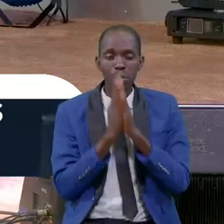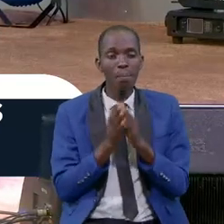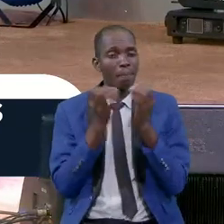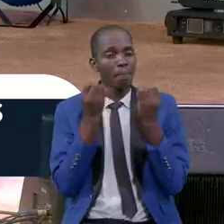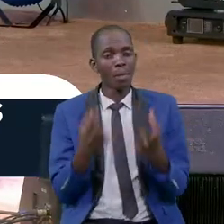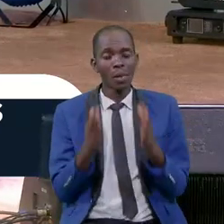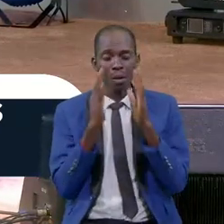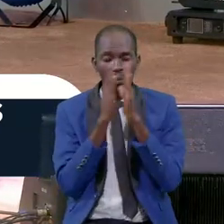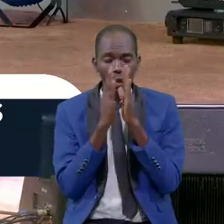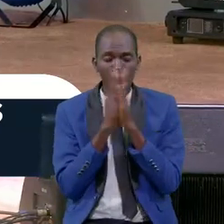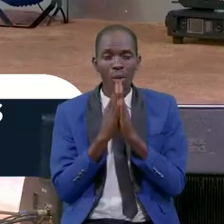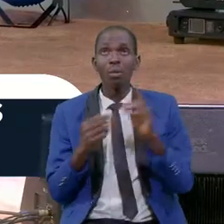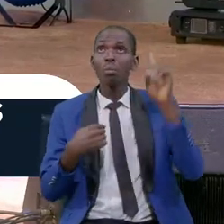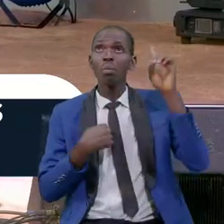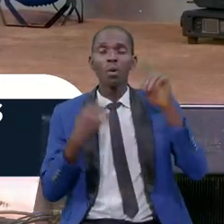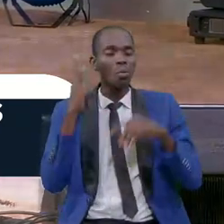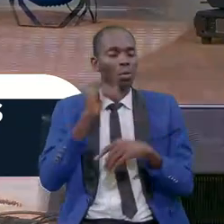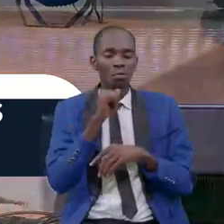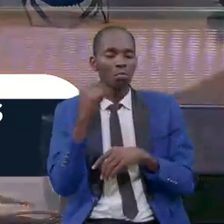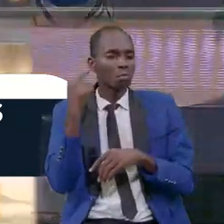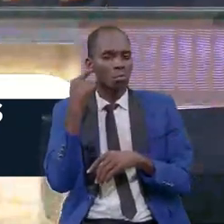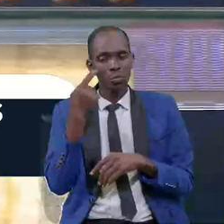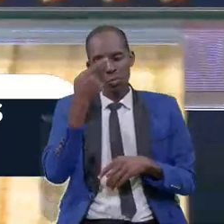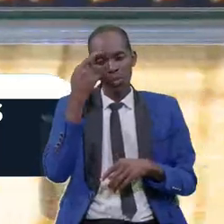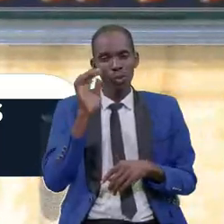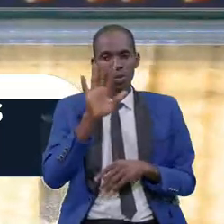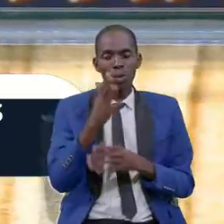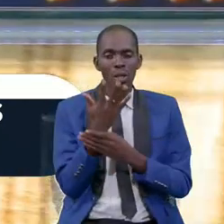n'écoute pas. Pourquoi? Vos mains sont pleines de sang.